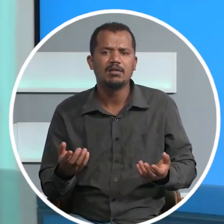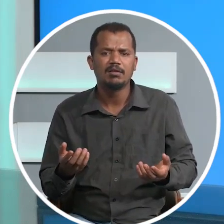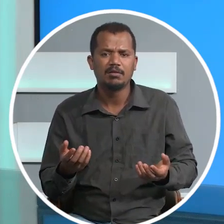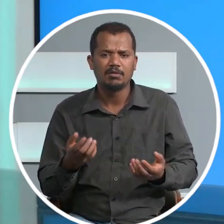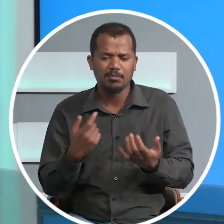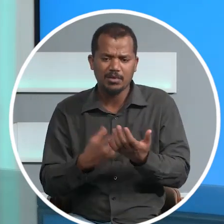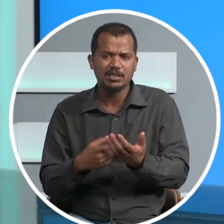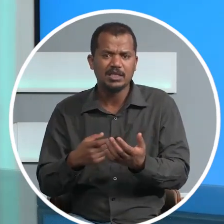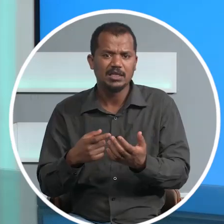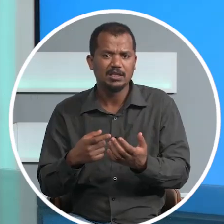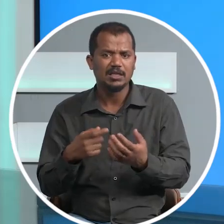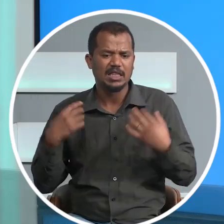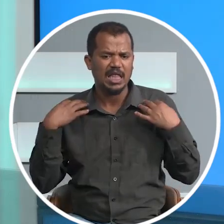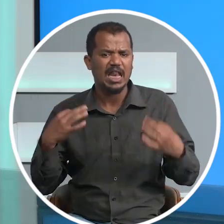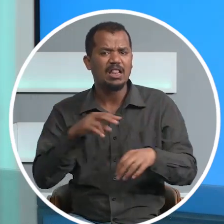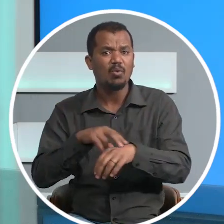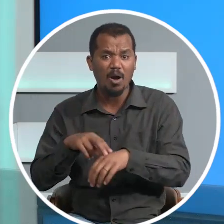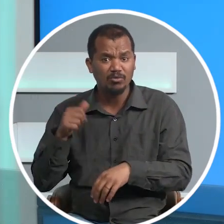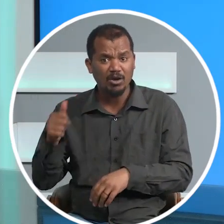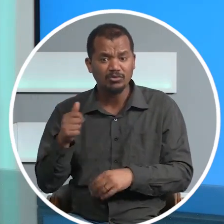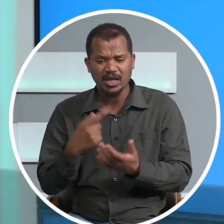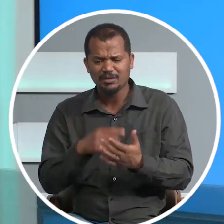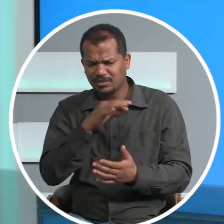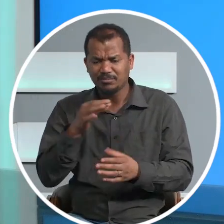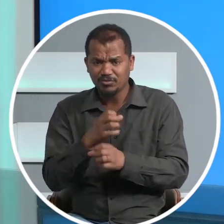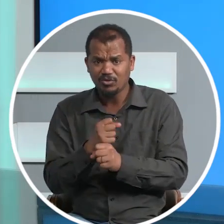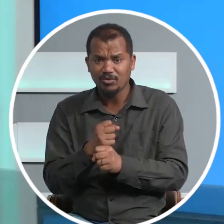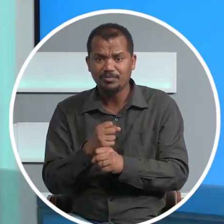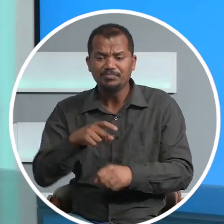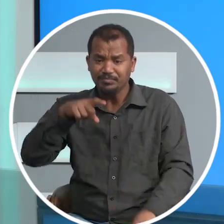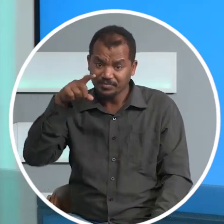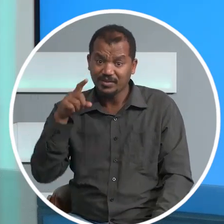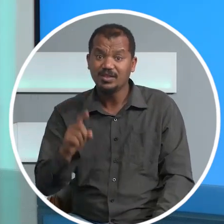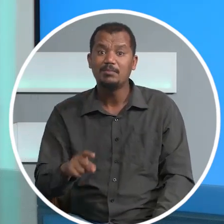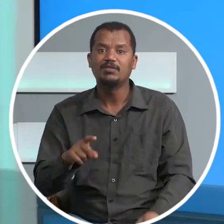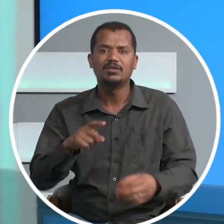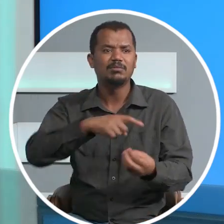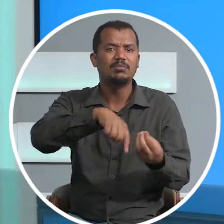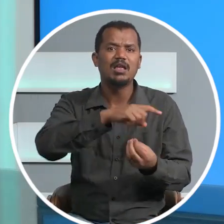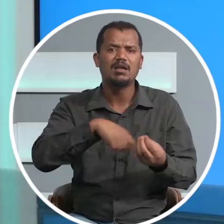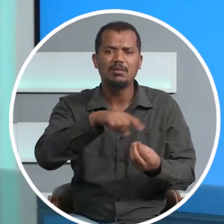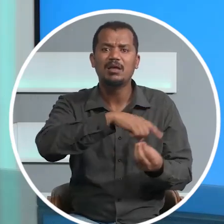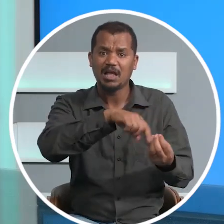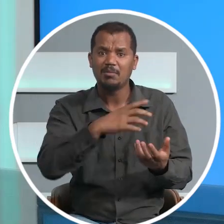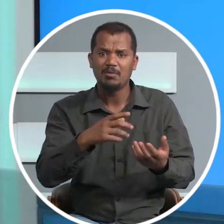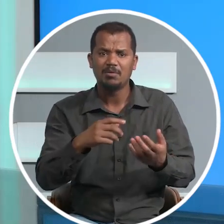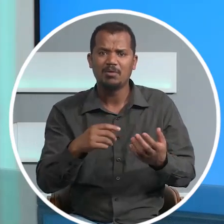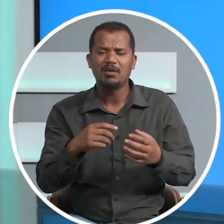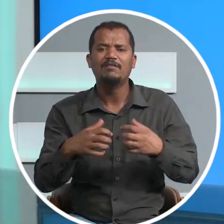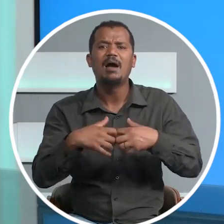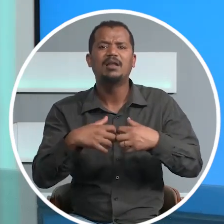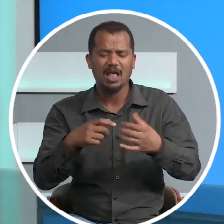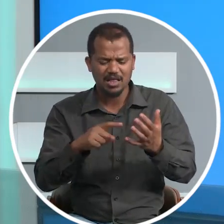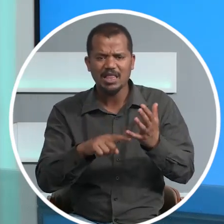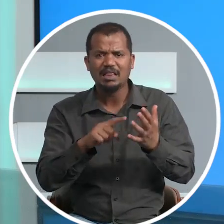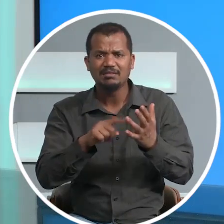ልማቱ ማደግና መስፋፋት አለበት። እንደሌላው ጤና ተቋሙ በደንብ ይህን ይዞትና እንደሚያስፈልግ በየሰፈሩ እኮ በወለምታ እንትላለ ጣታቸውን